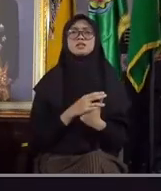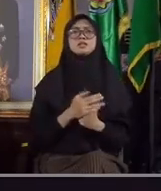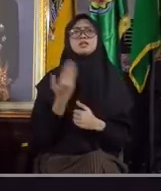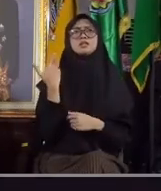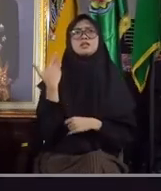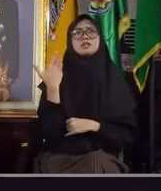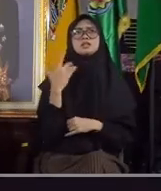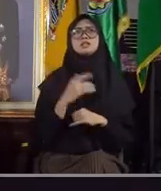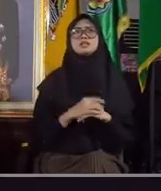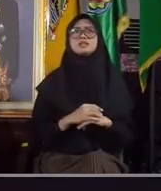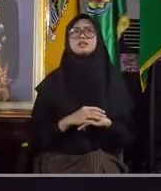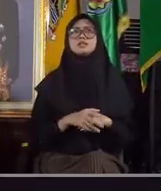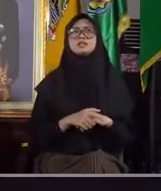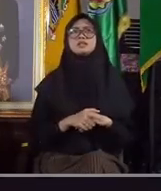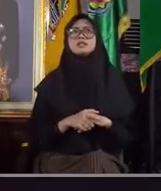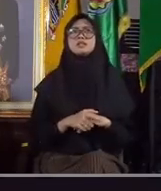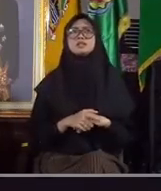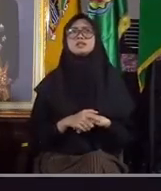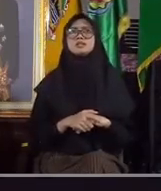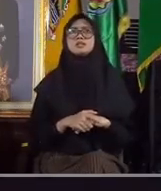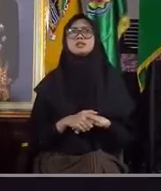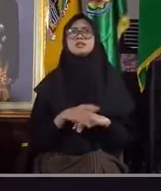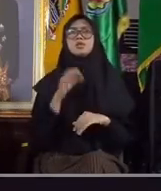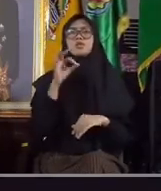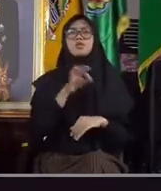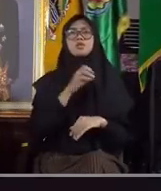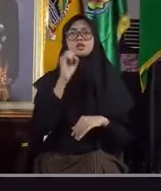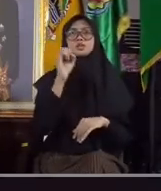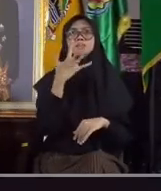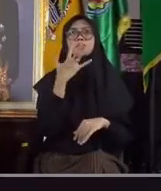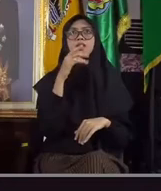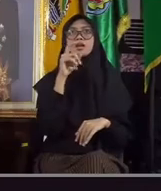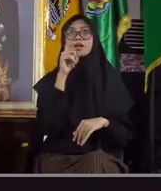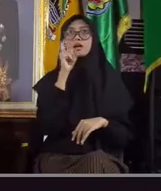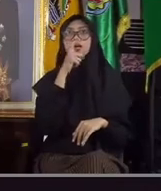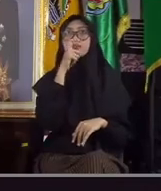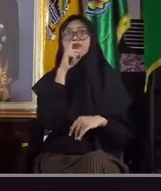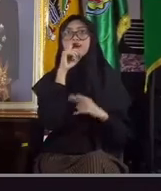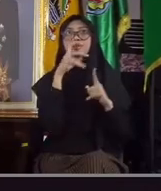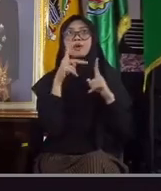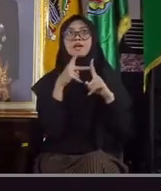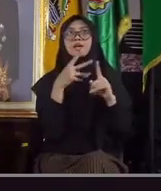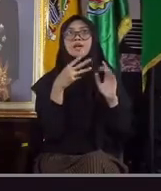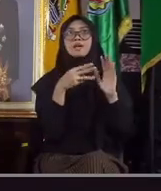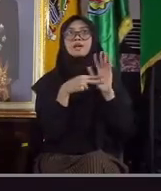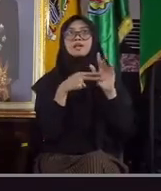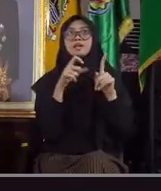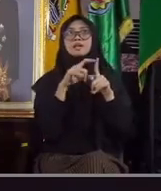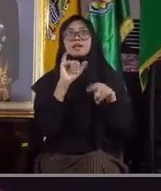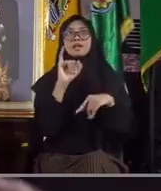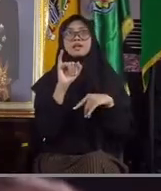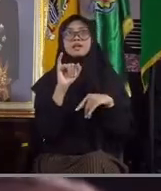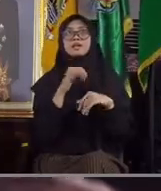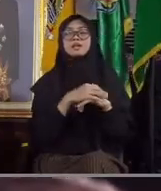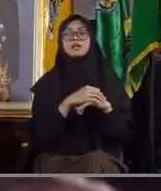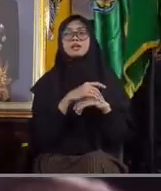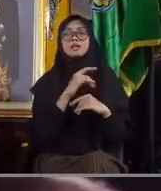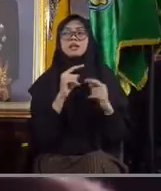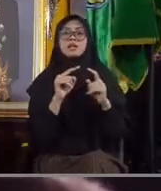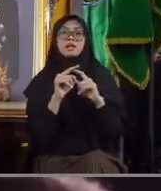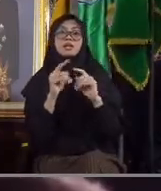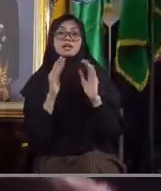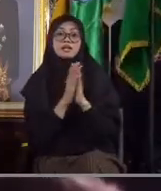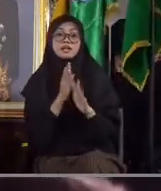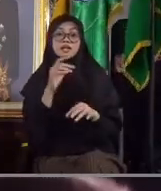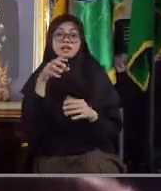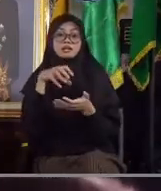tadi kan kalau di Kota Semarang ada lapor Handy, betul begitu ya Pak? Kan kalau di tingkat provinsi ada lapor Gub ya Bapak?